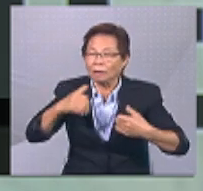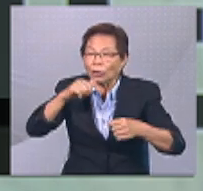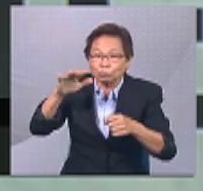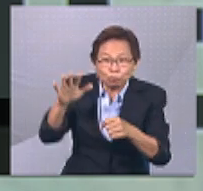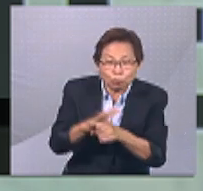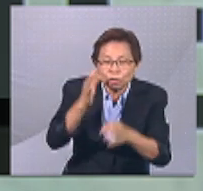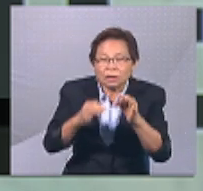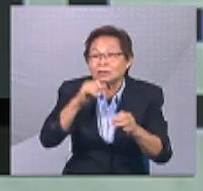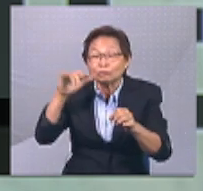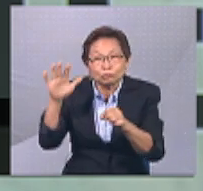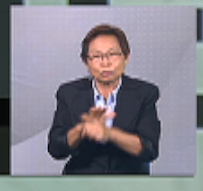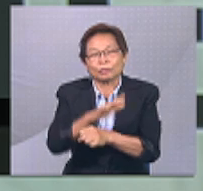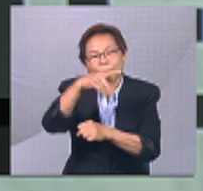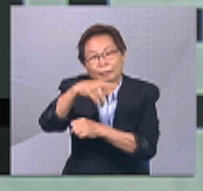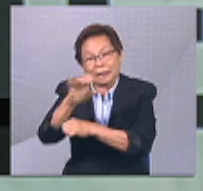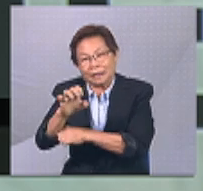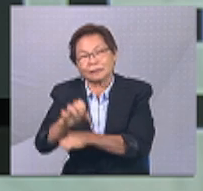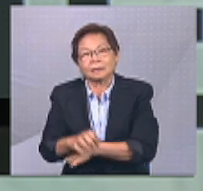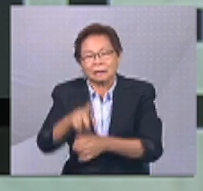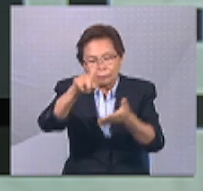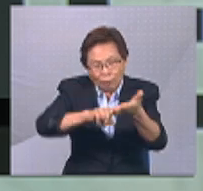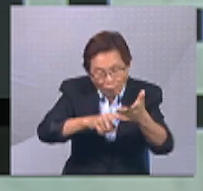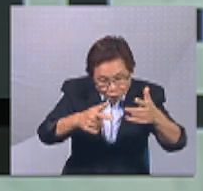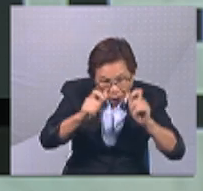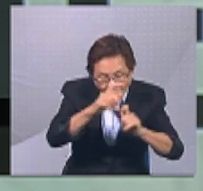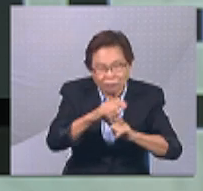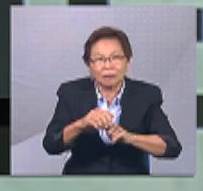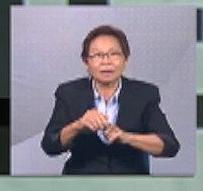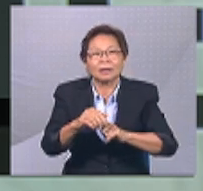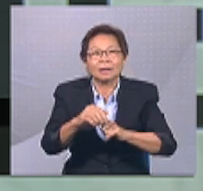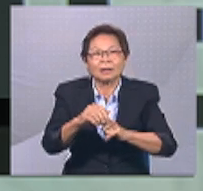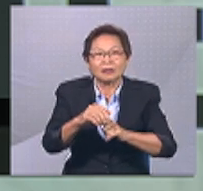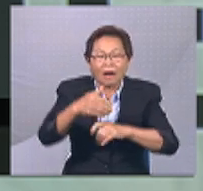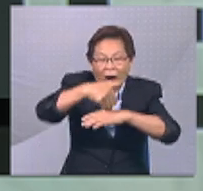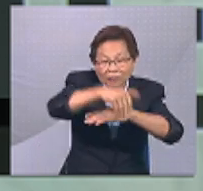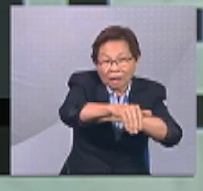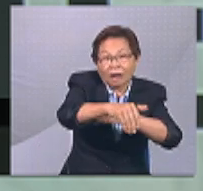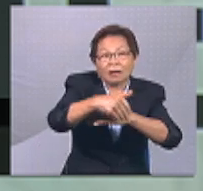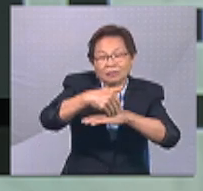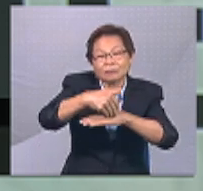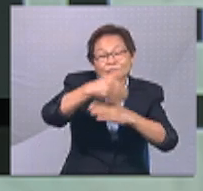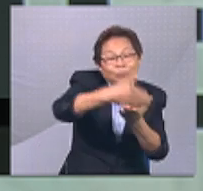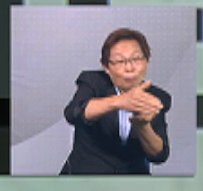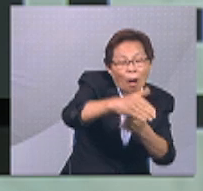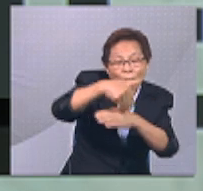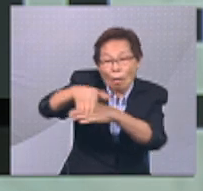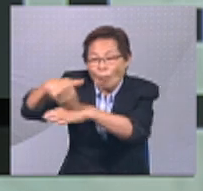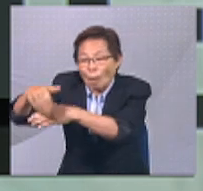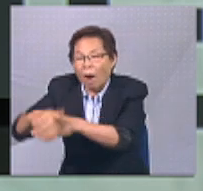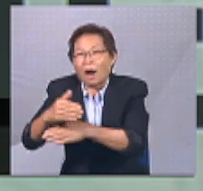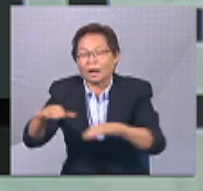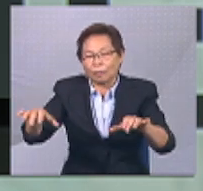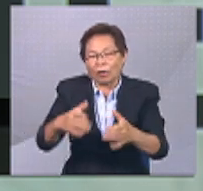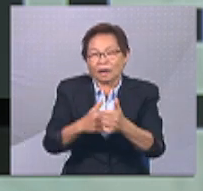kekurangan PPE. Semakan segera dan tindakan mobilisasi ataupun agihan akan dilakukan